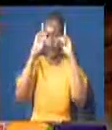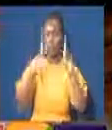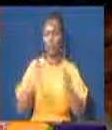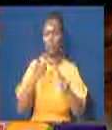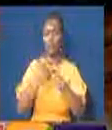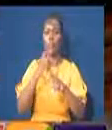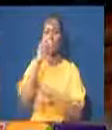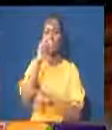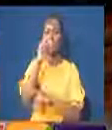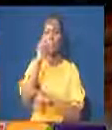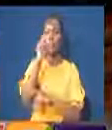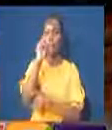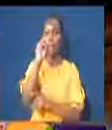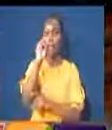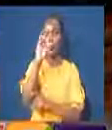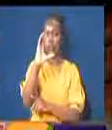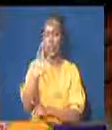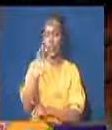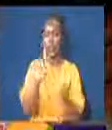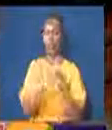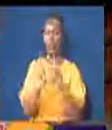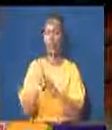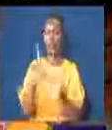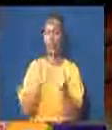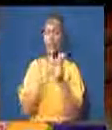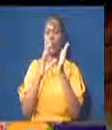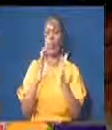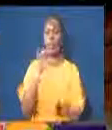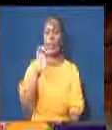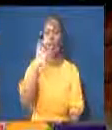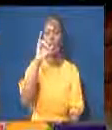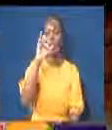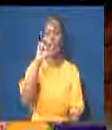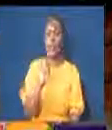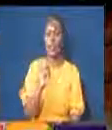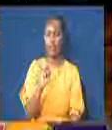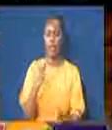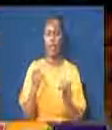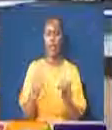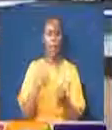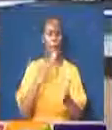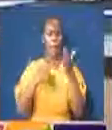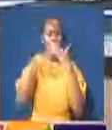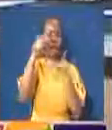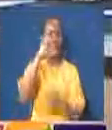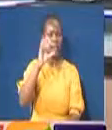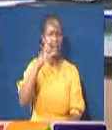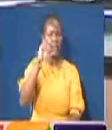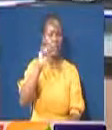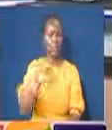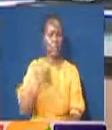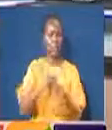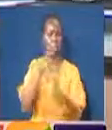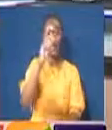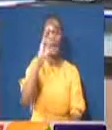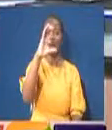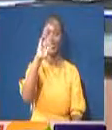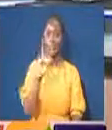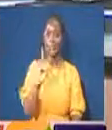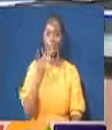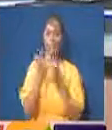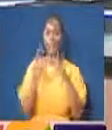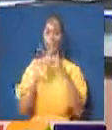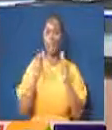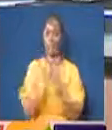walimu nchini TSC, na amerejea pia studioni Dr. Elias Abdi. Professor Charles Ong'odo kutoka KICD, labda tuanze